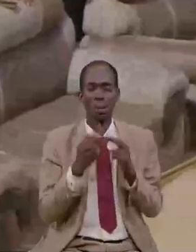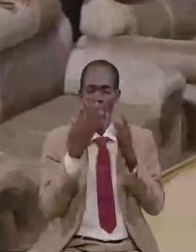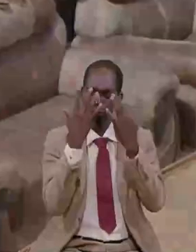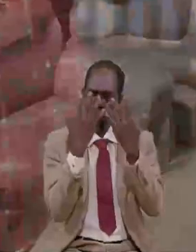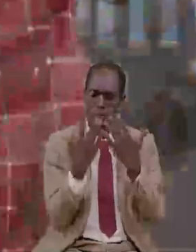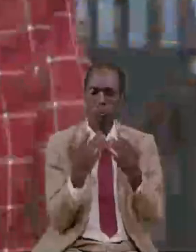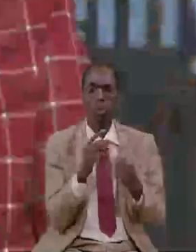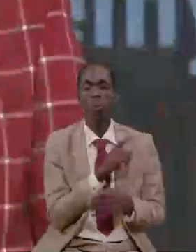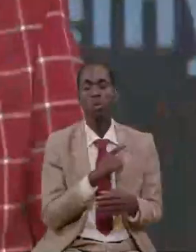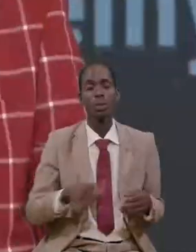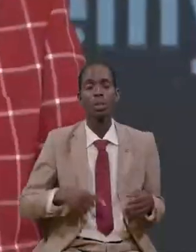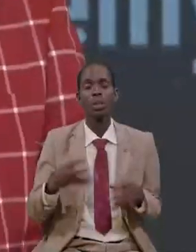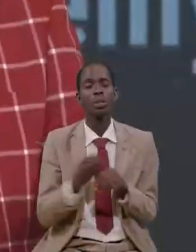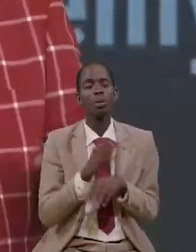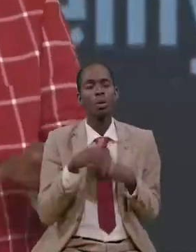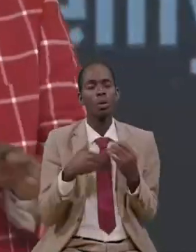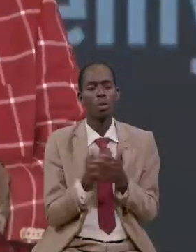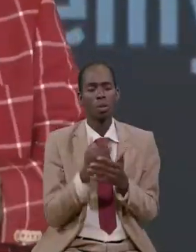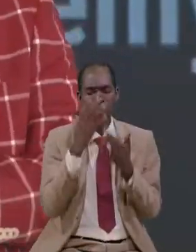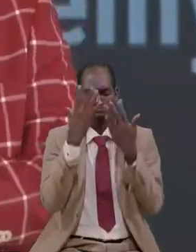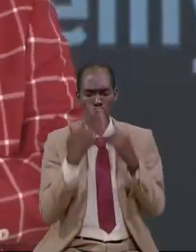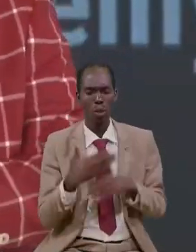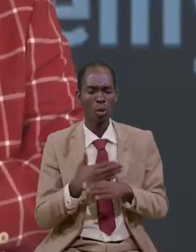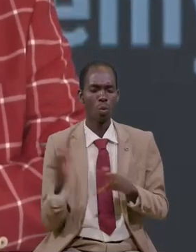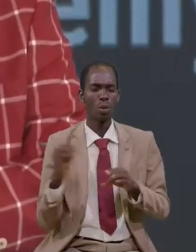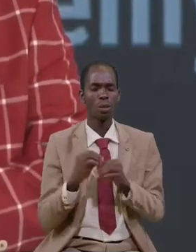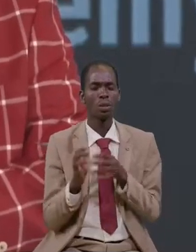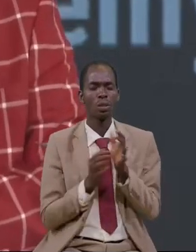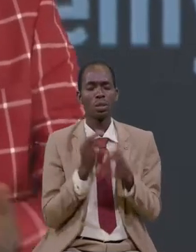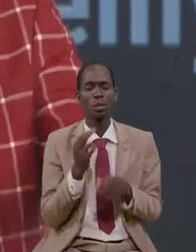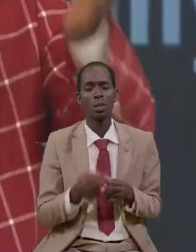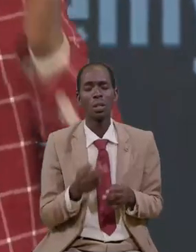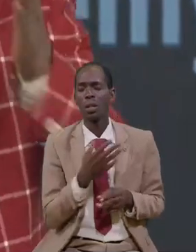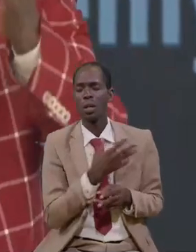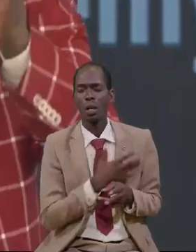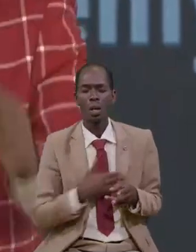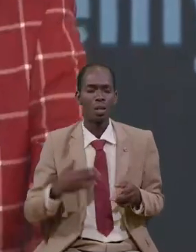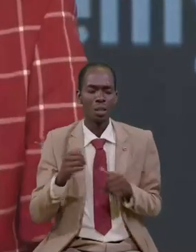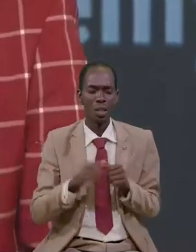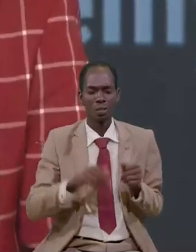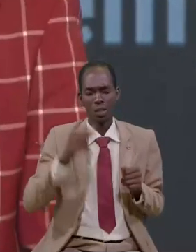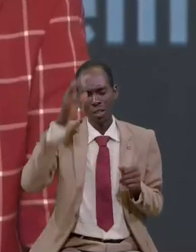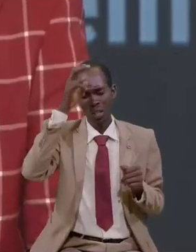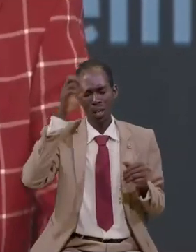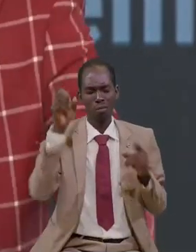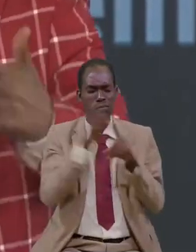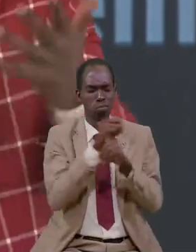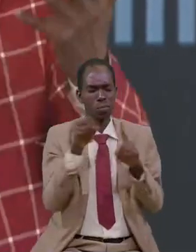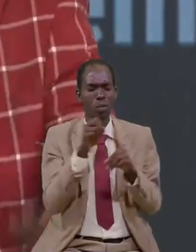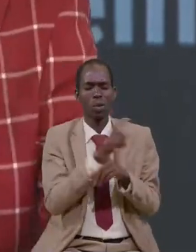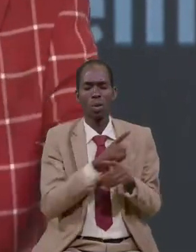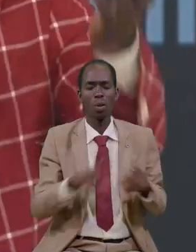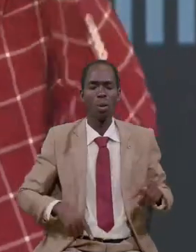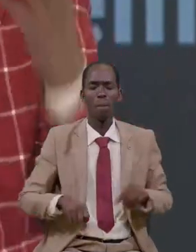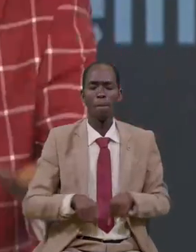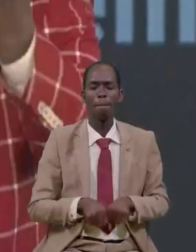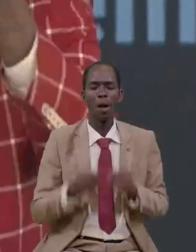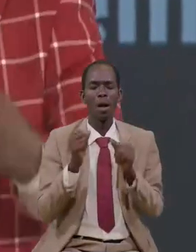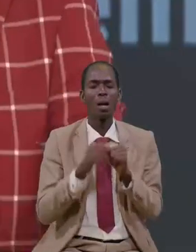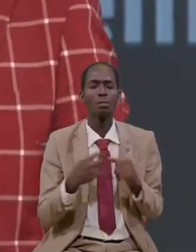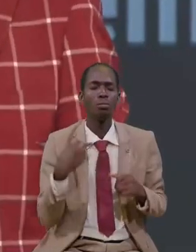Seigneur, ôte toute leur tristesse et tout ce qui est attaque satanique, que toujours soit brisé de